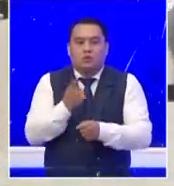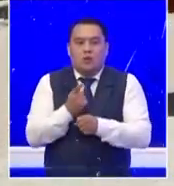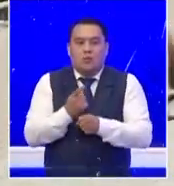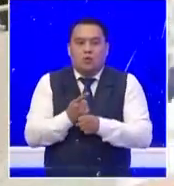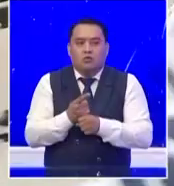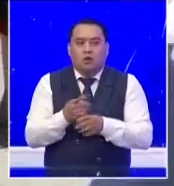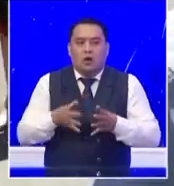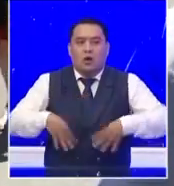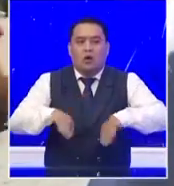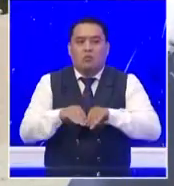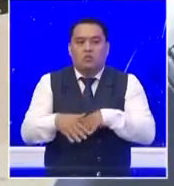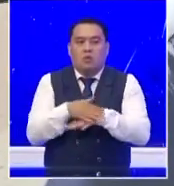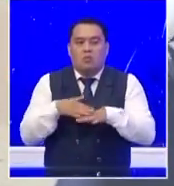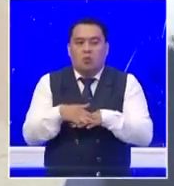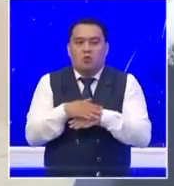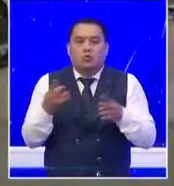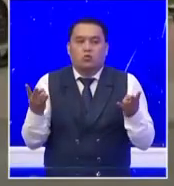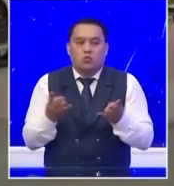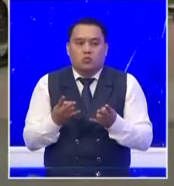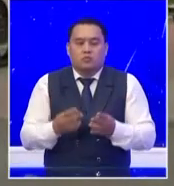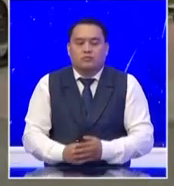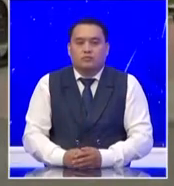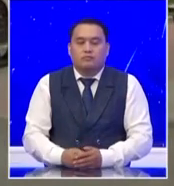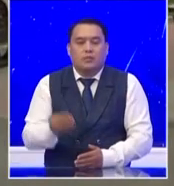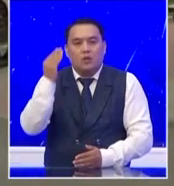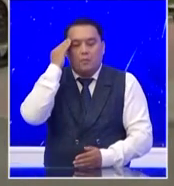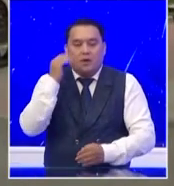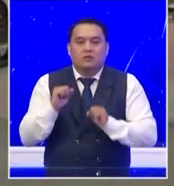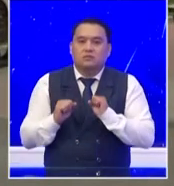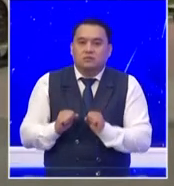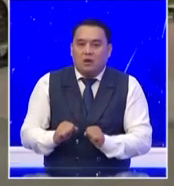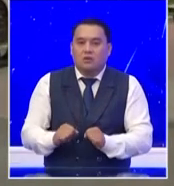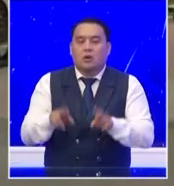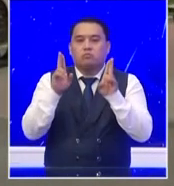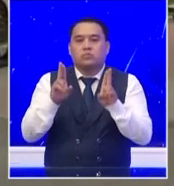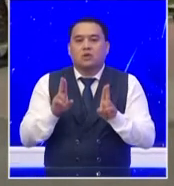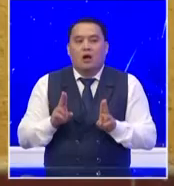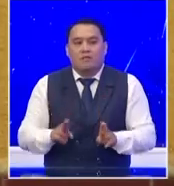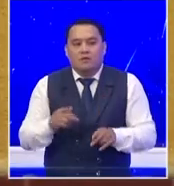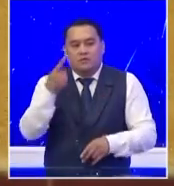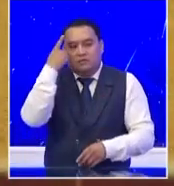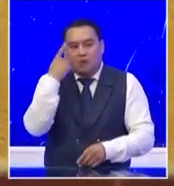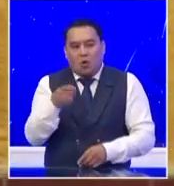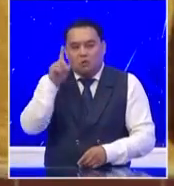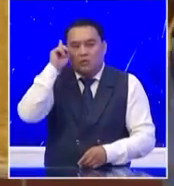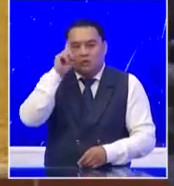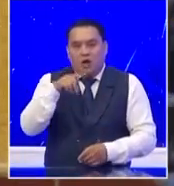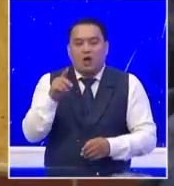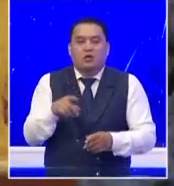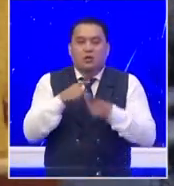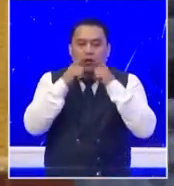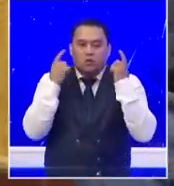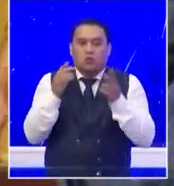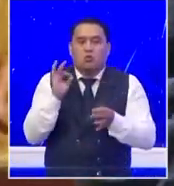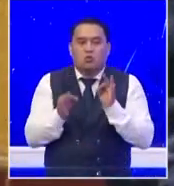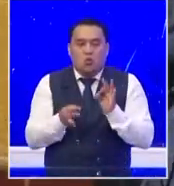в общественном, когда полный народу там и прочее. О мерах защиты от COVID-19, как правило, граждане осведомлены. Они безошибочно называют